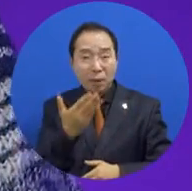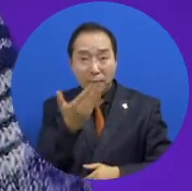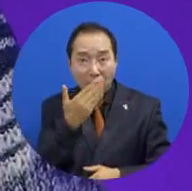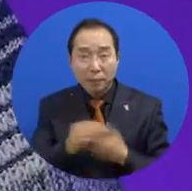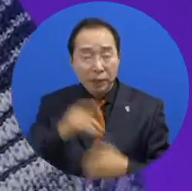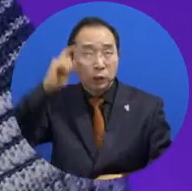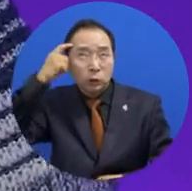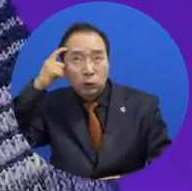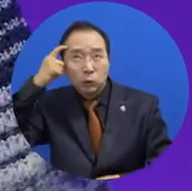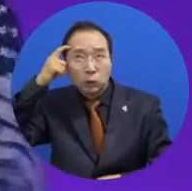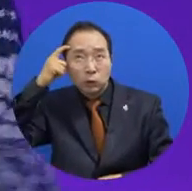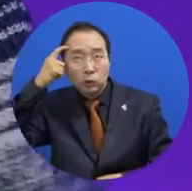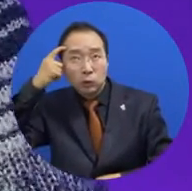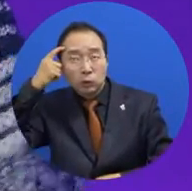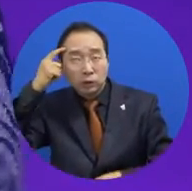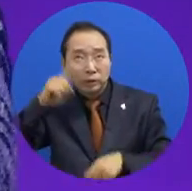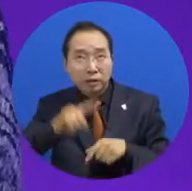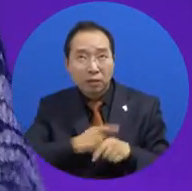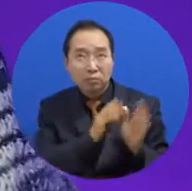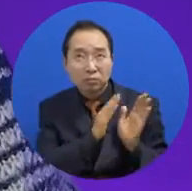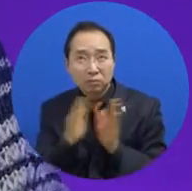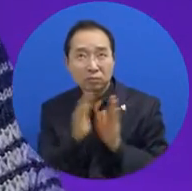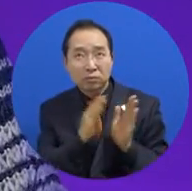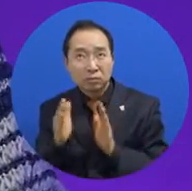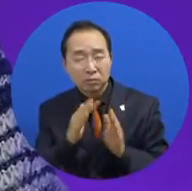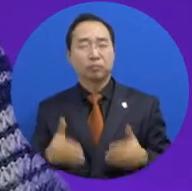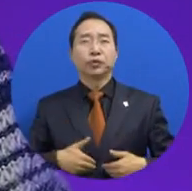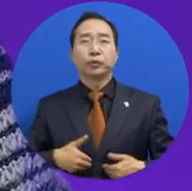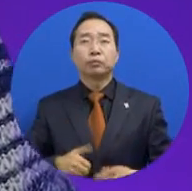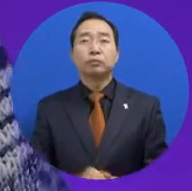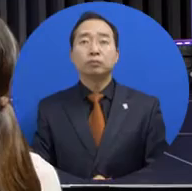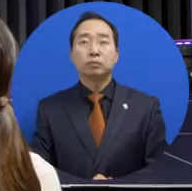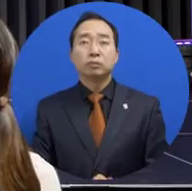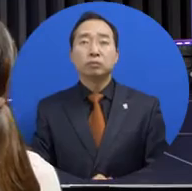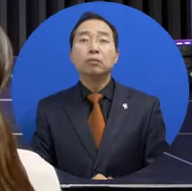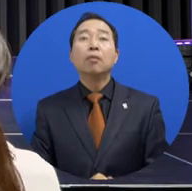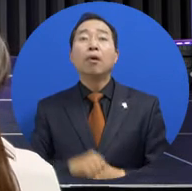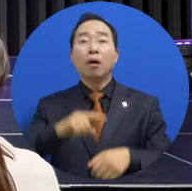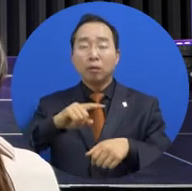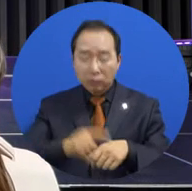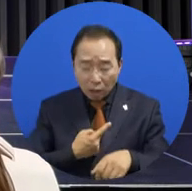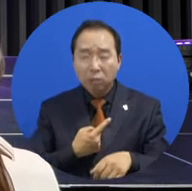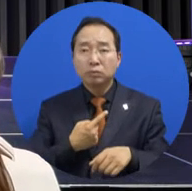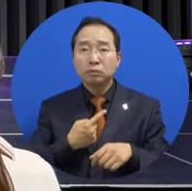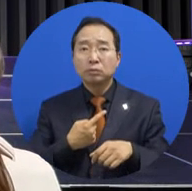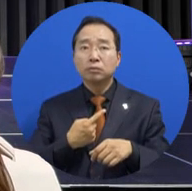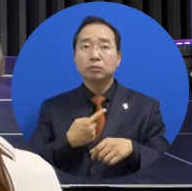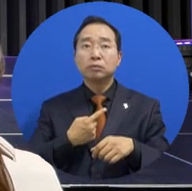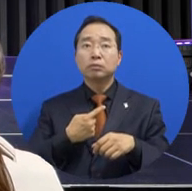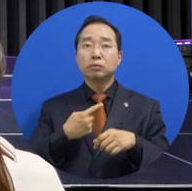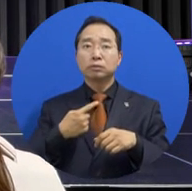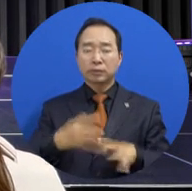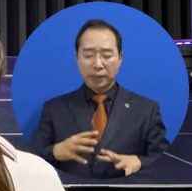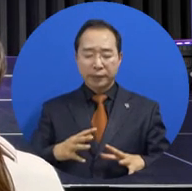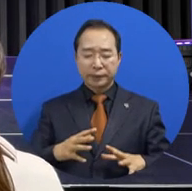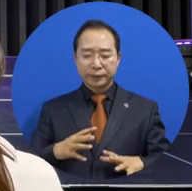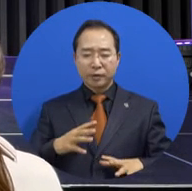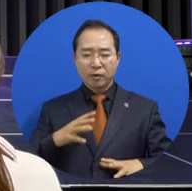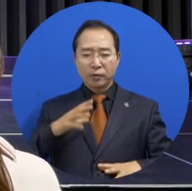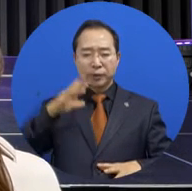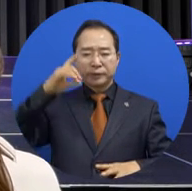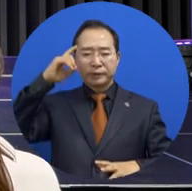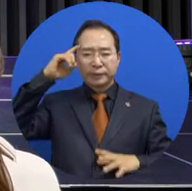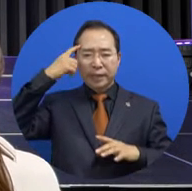청정하고 맑게 하려면 그런 사유를 계속 융합시켜줘야 돼요. 그렇게 해서 이거를 내가